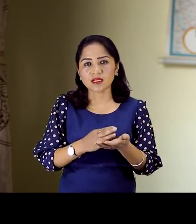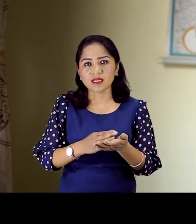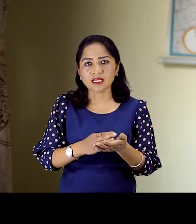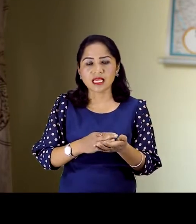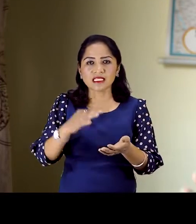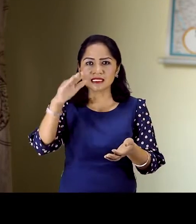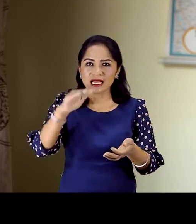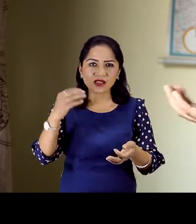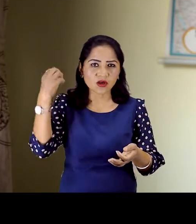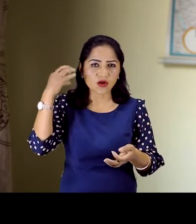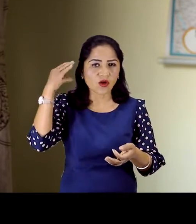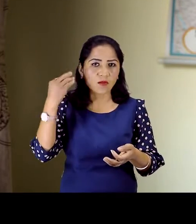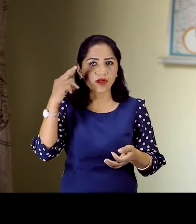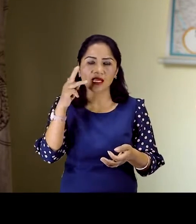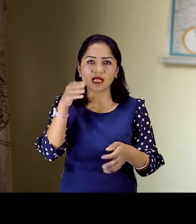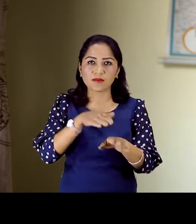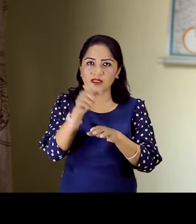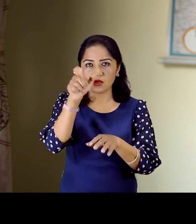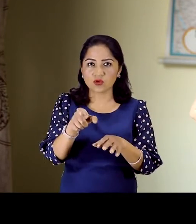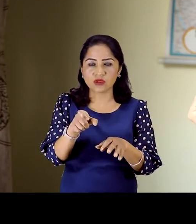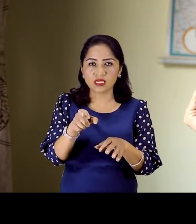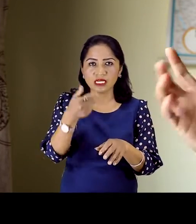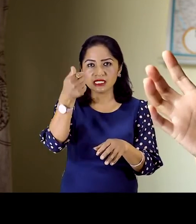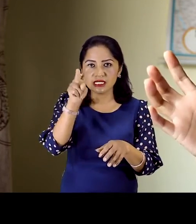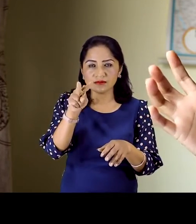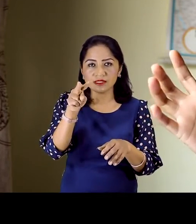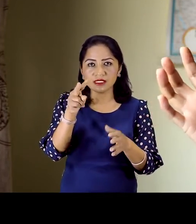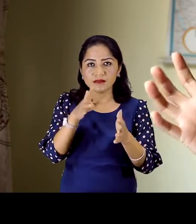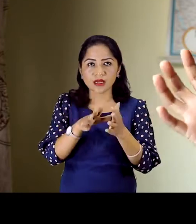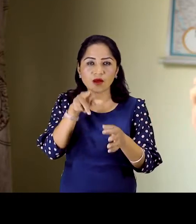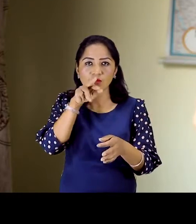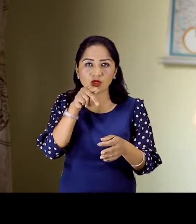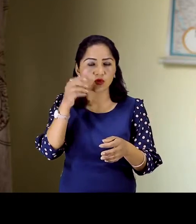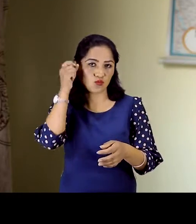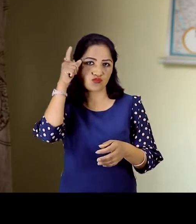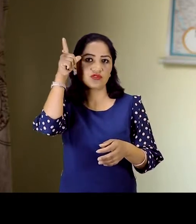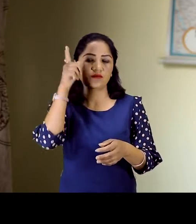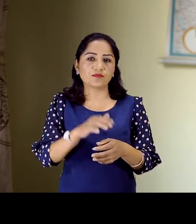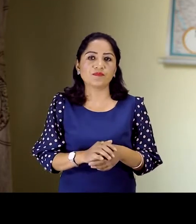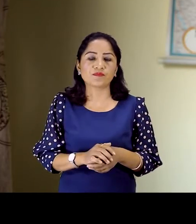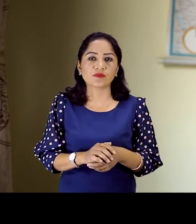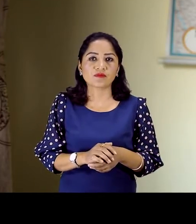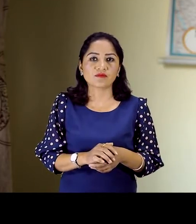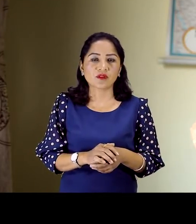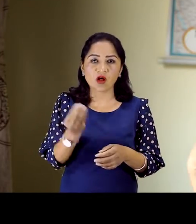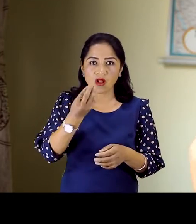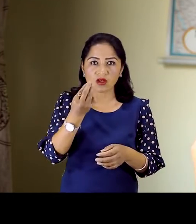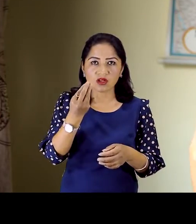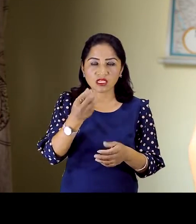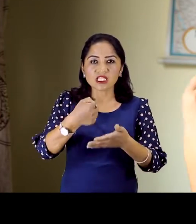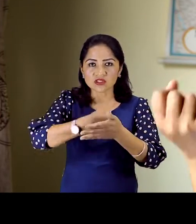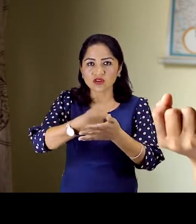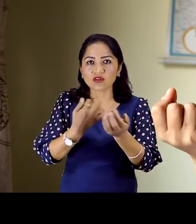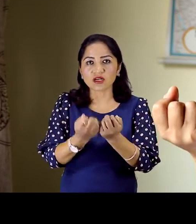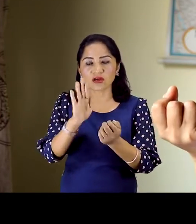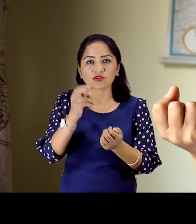उन्चा वेने माईल हेरी लास्ट बाका अरूले बडू, टीवी मा बोलेको गड़को बुच्छा, अलिकती